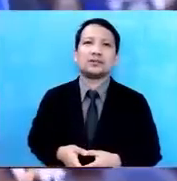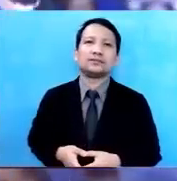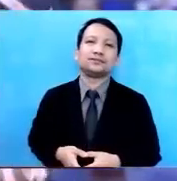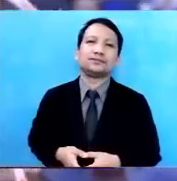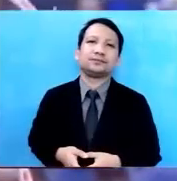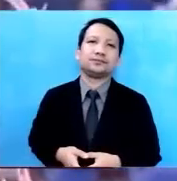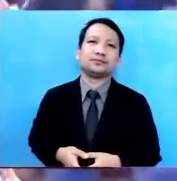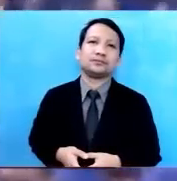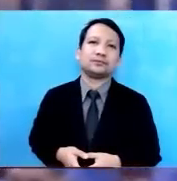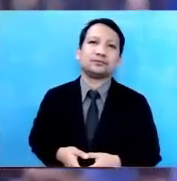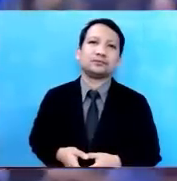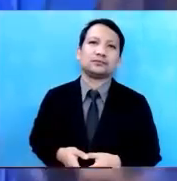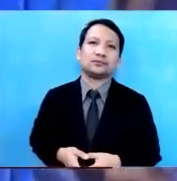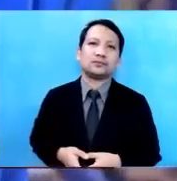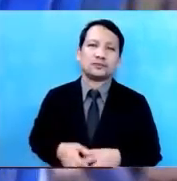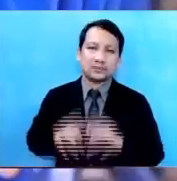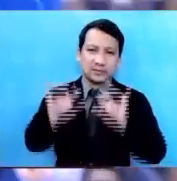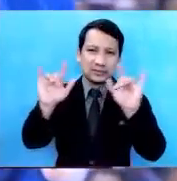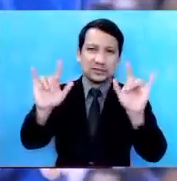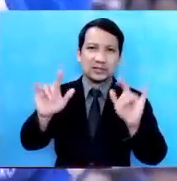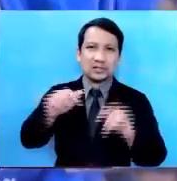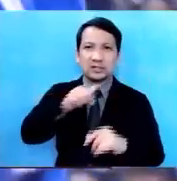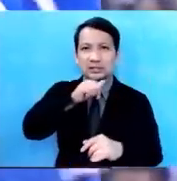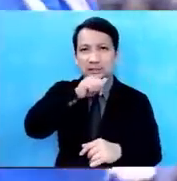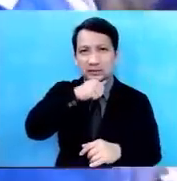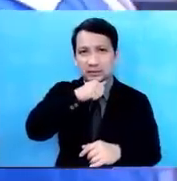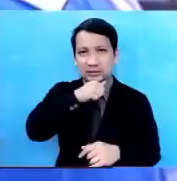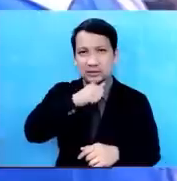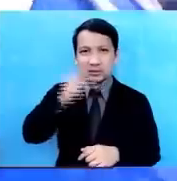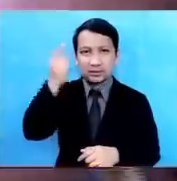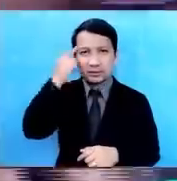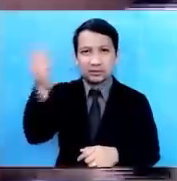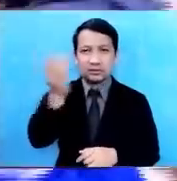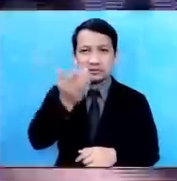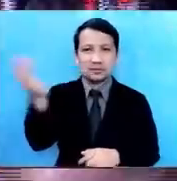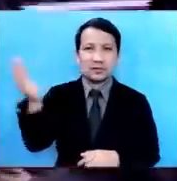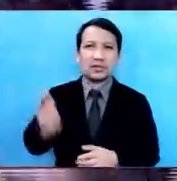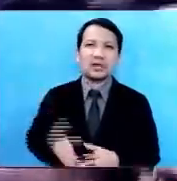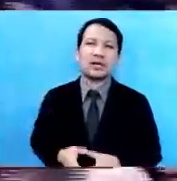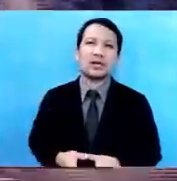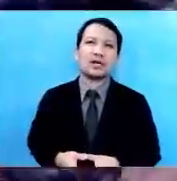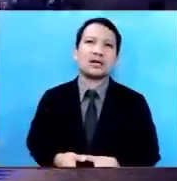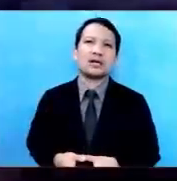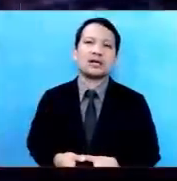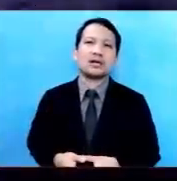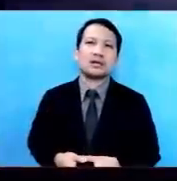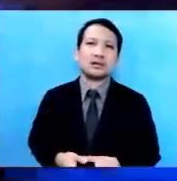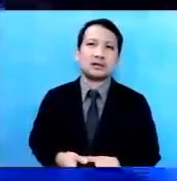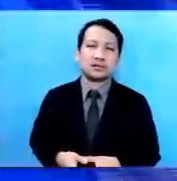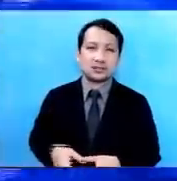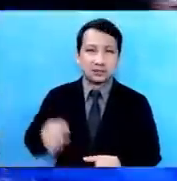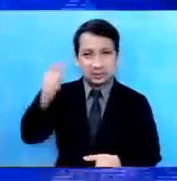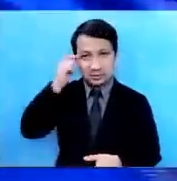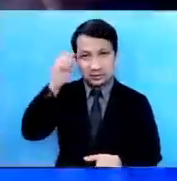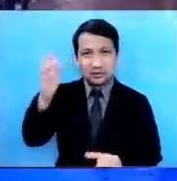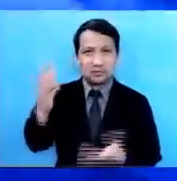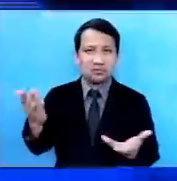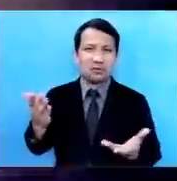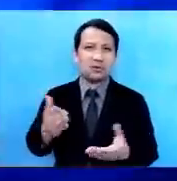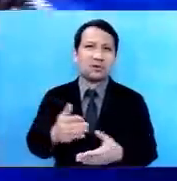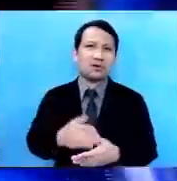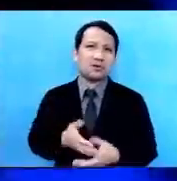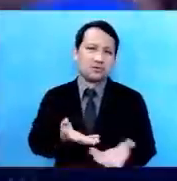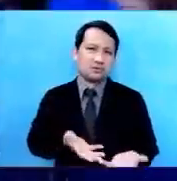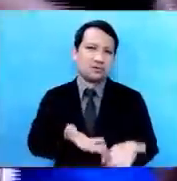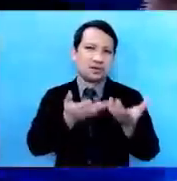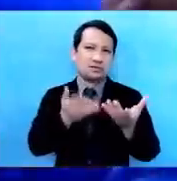I love you all. Ateneo, this is for you! Para naman kay Coach Tab Baldwin, walang dapat purihin